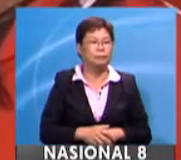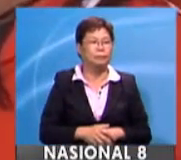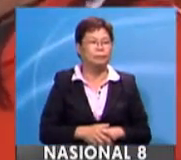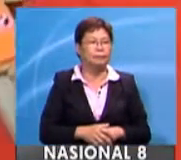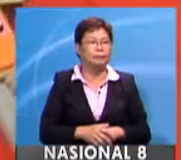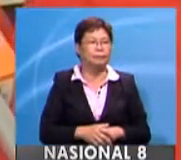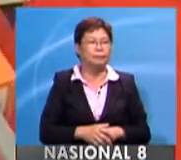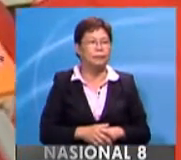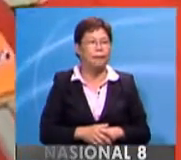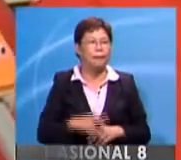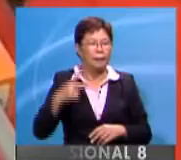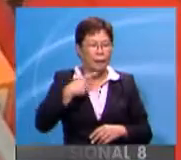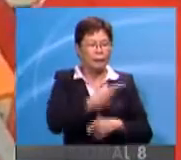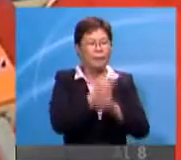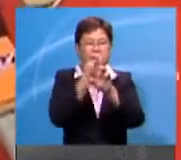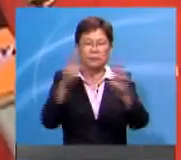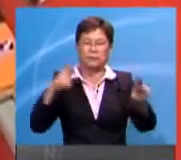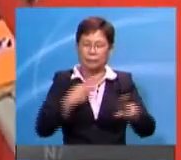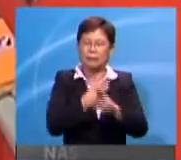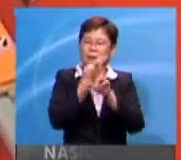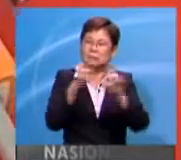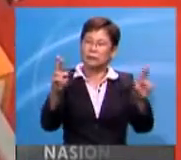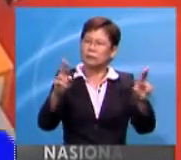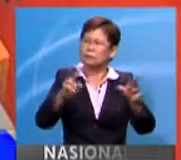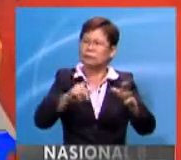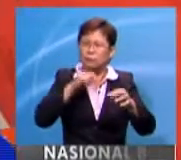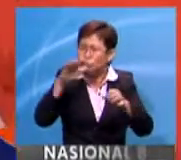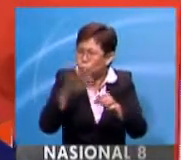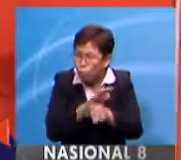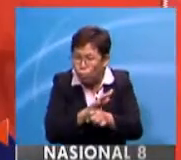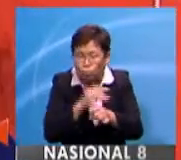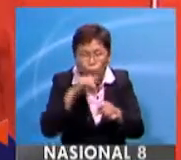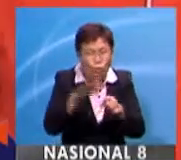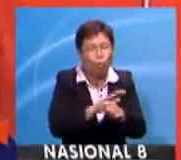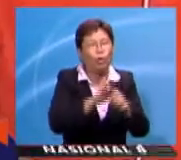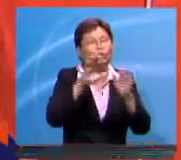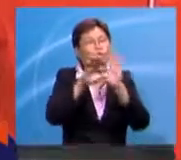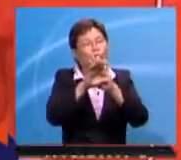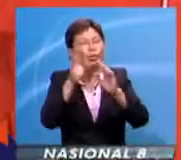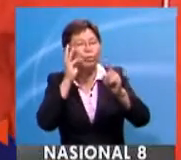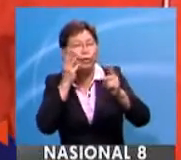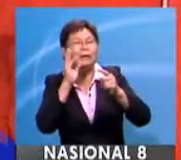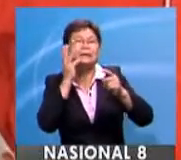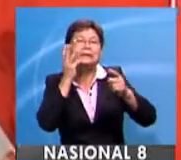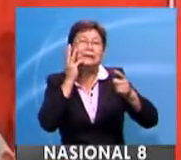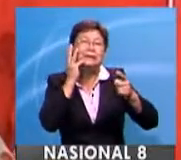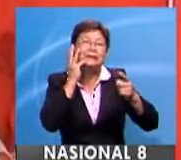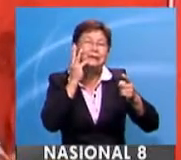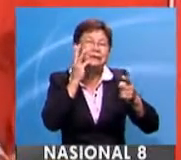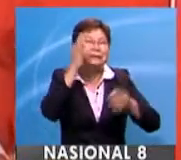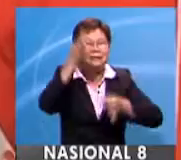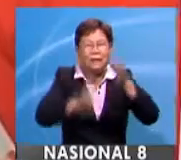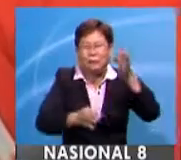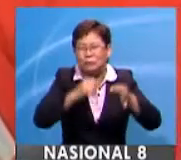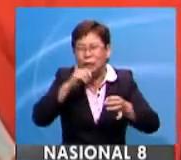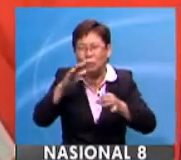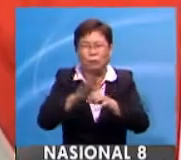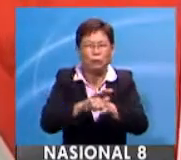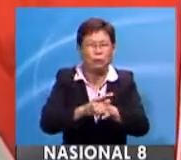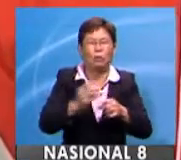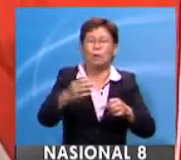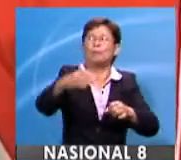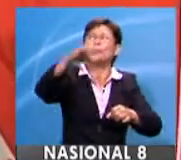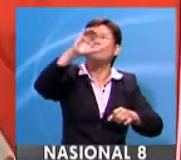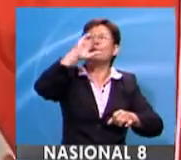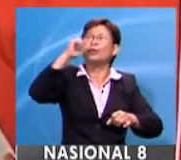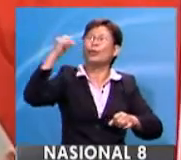akan kami sediakan apa yang masih belum cukup contohnya macam beras nasi dan sekiranya mereka nak minum